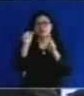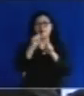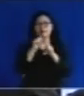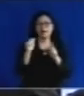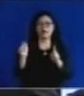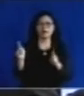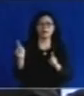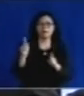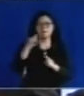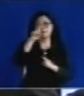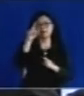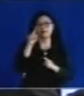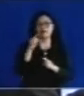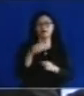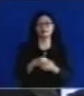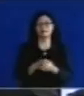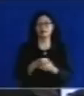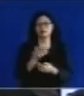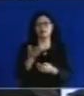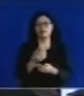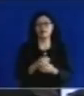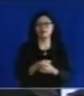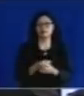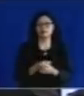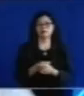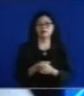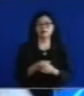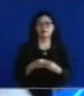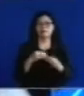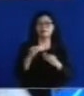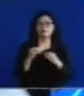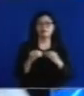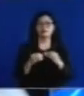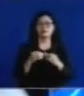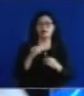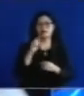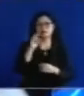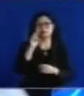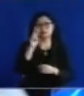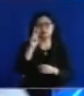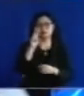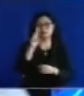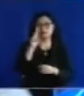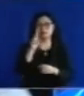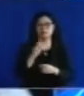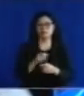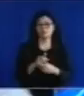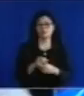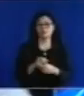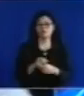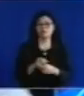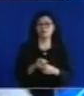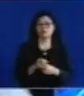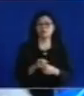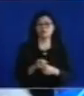urut 1. Silakan Bapak. Kepada pasangan calon nomor 1, saya akan menjawab. Akan peran arti dalam rangka